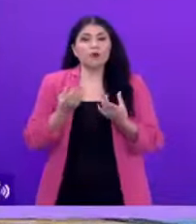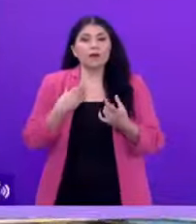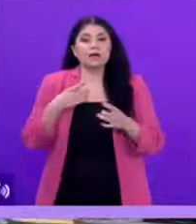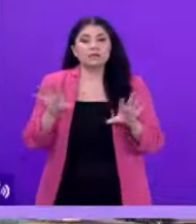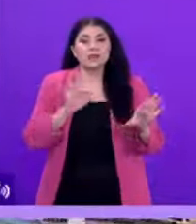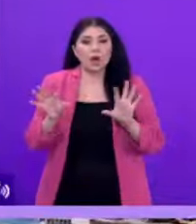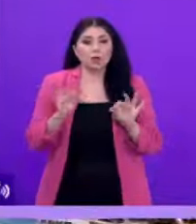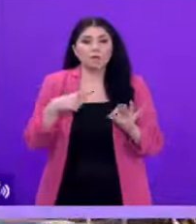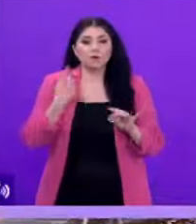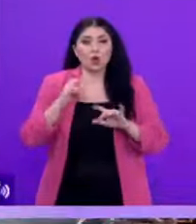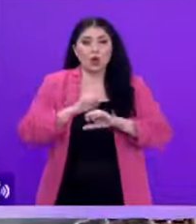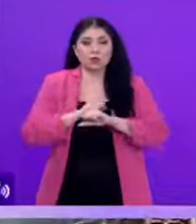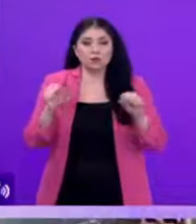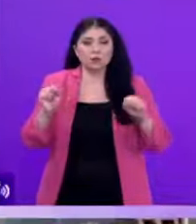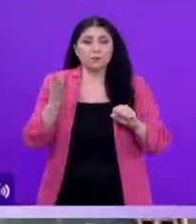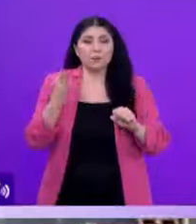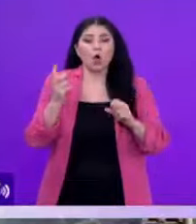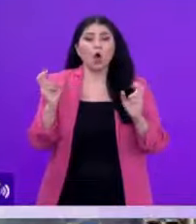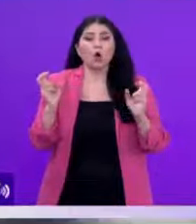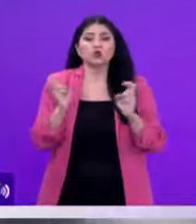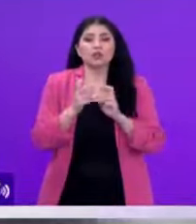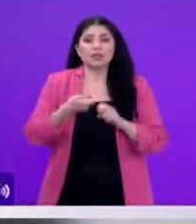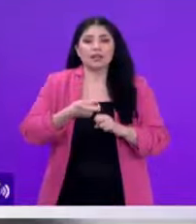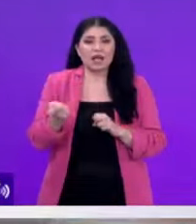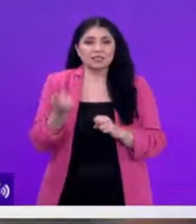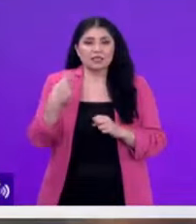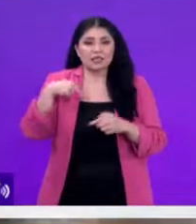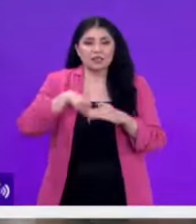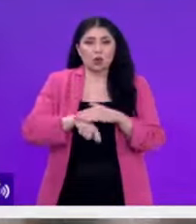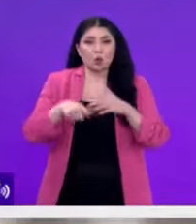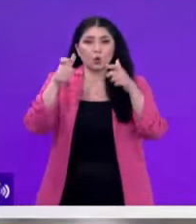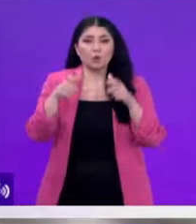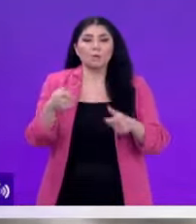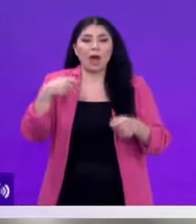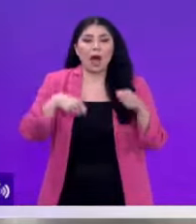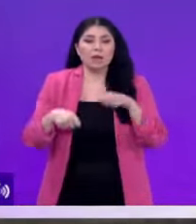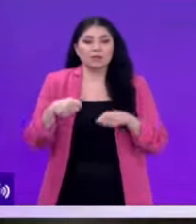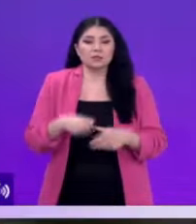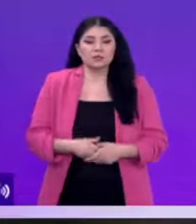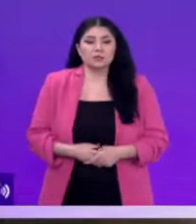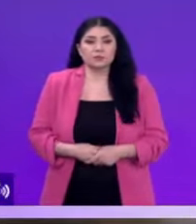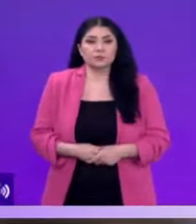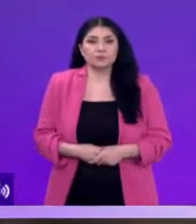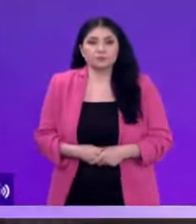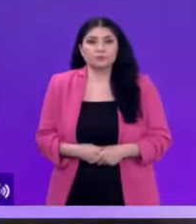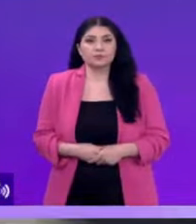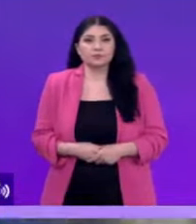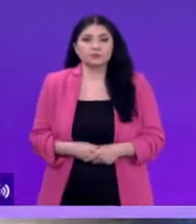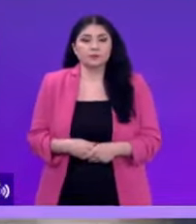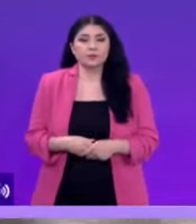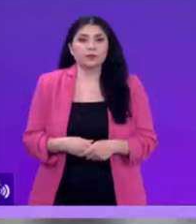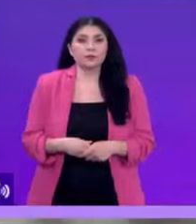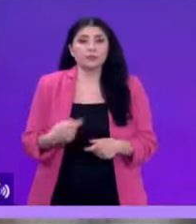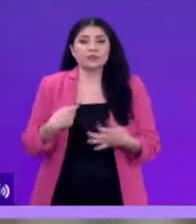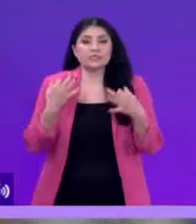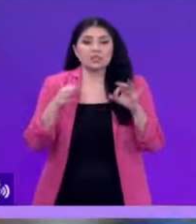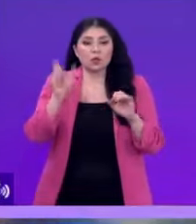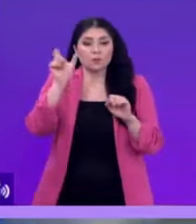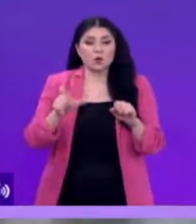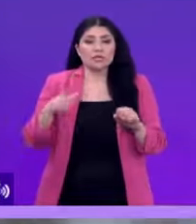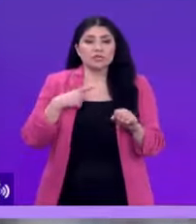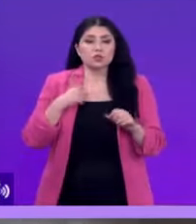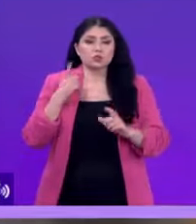fost o explozie probabil la o centrală de gaz din interiorul magazinului. Avem la acest moment, până la acest moment, raportate 10 persoane